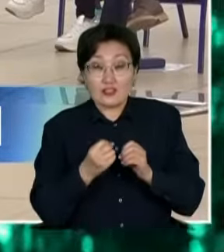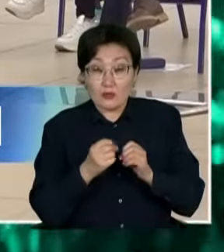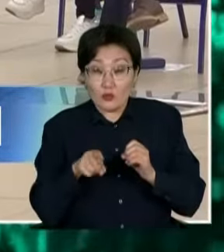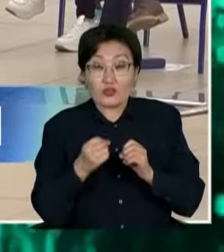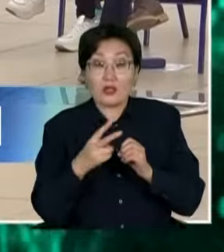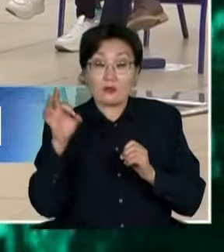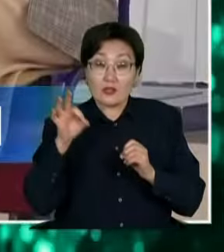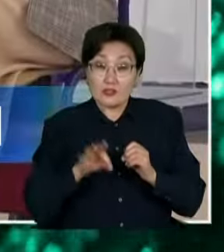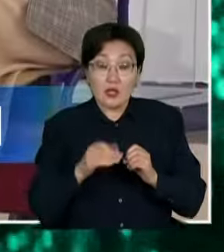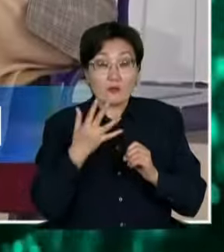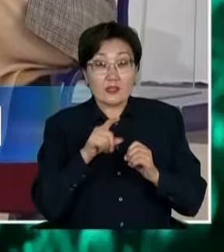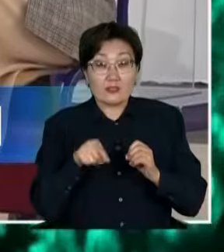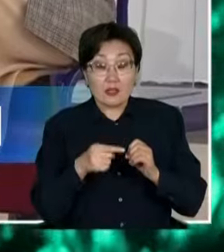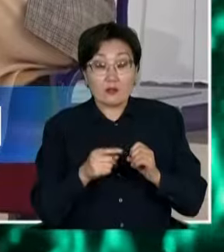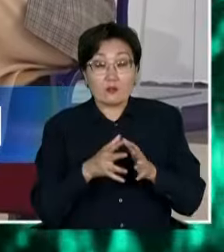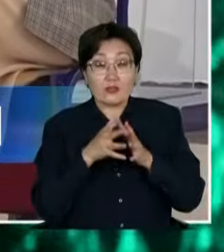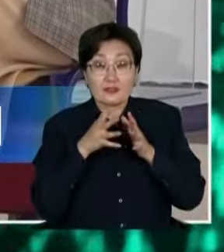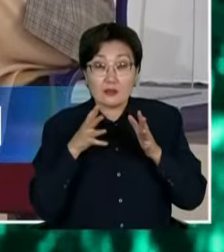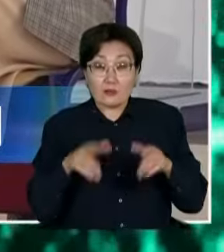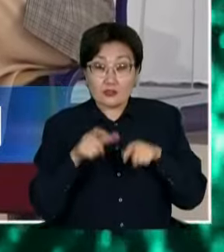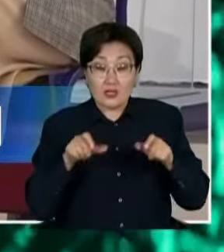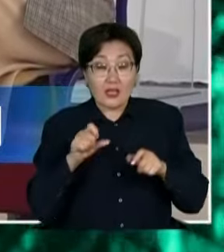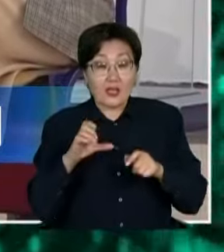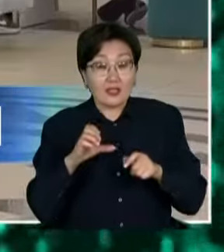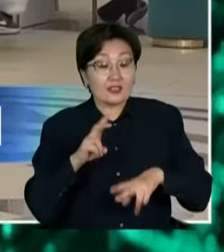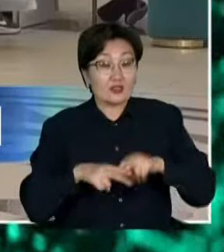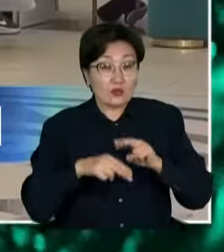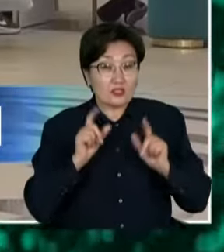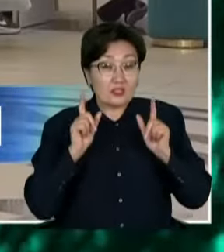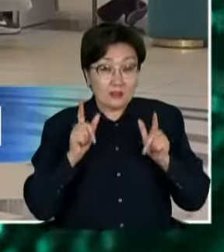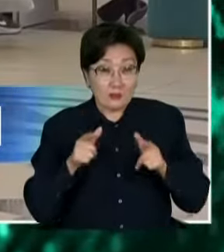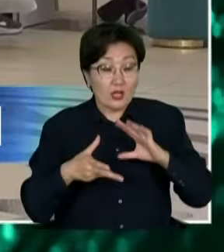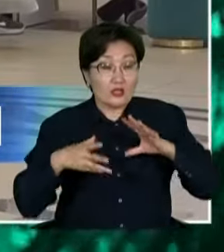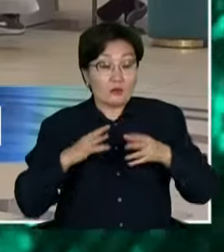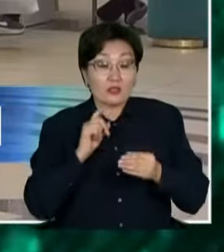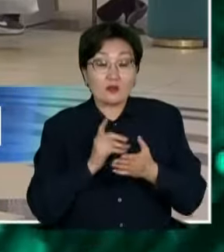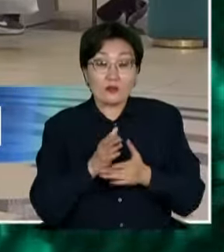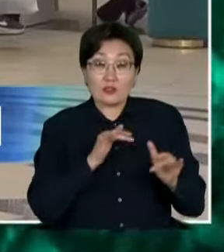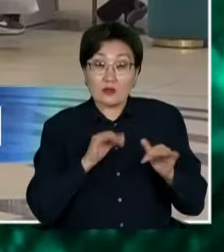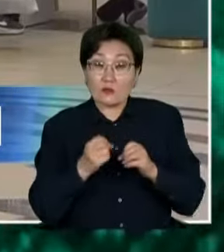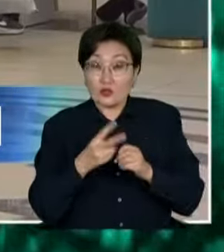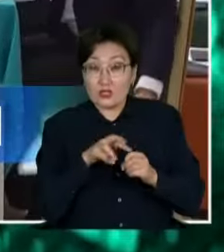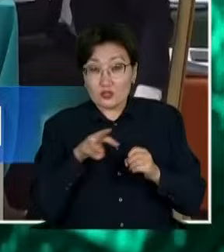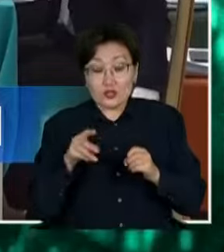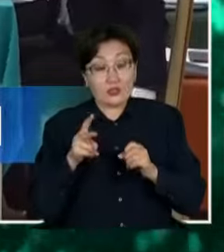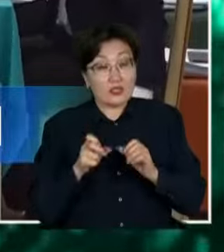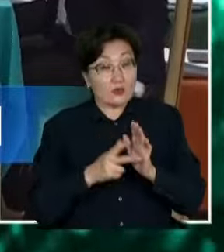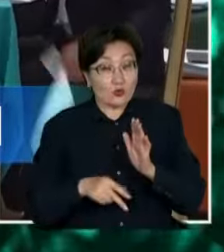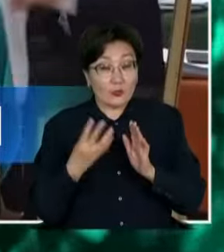71,12%, яғни 5 миллионнан аса адам АЭС құрылысын қолдаған. Жалпы саяси науқанда